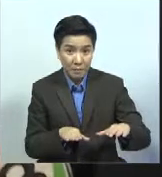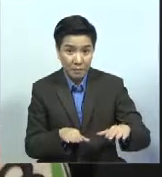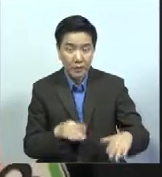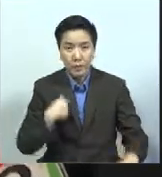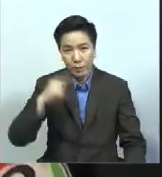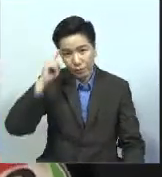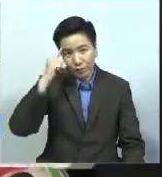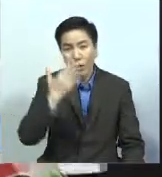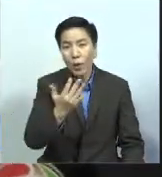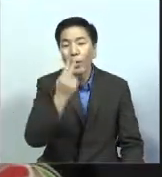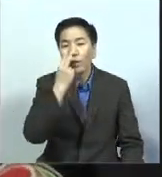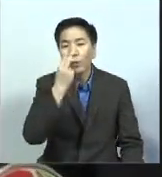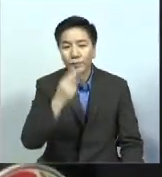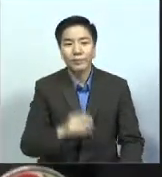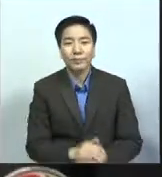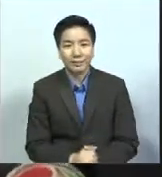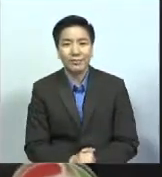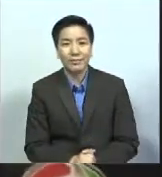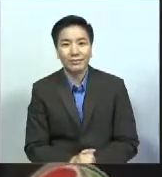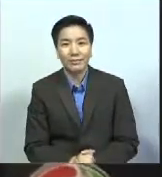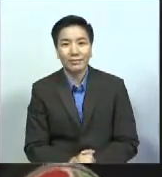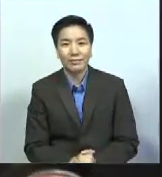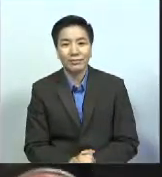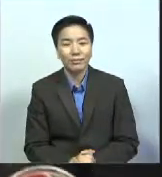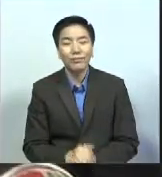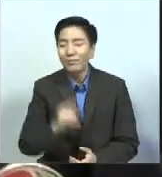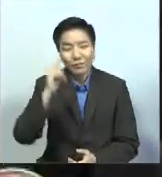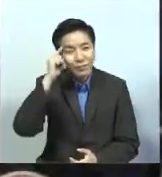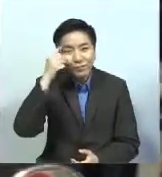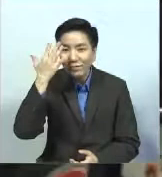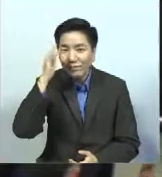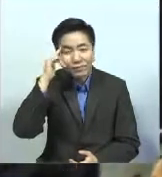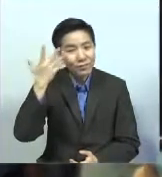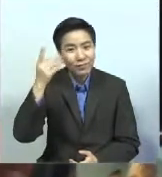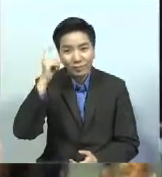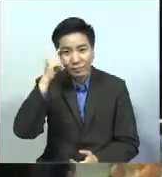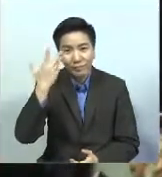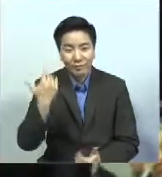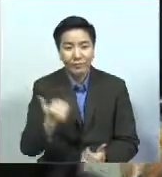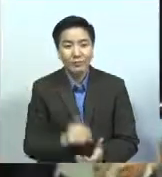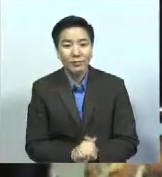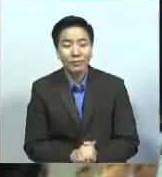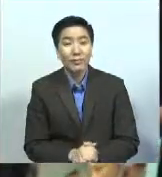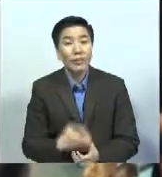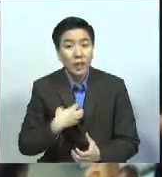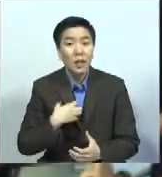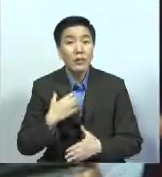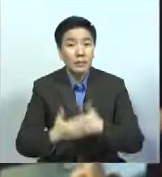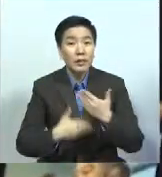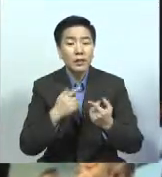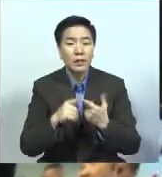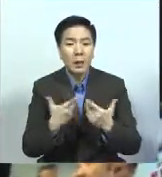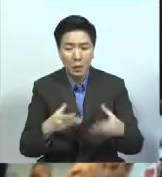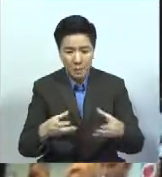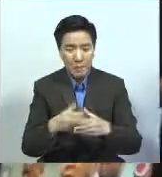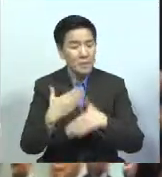ก็ไม่รู้เดี๋ยวดูก่อนนะ ท่านจะแนวความแนวเมื่อไหร่คร ับยังไม่รู้ ท่านคะแนวทางที่ท่านอยากจะพัฒนาพ ัก ก ัน ไม่